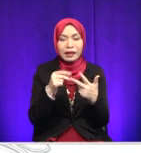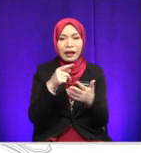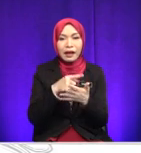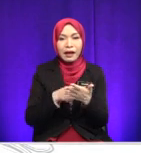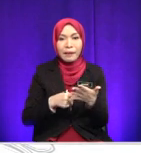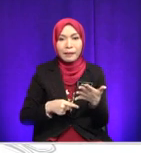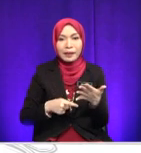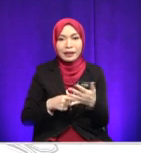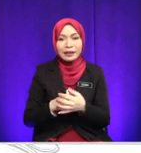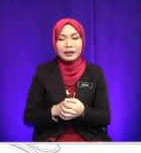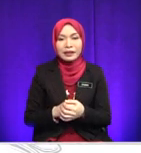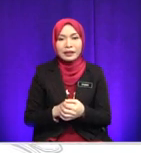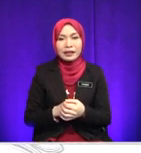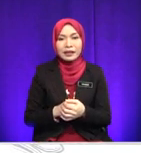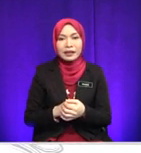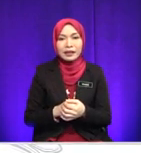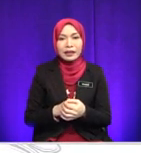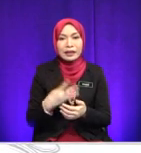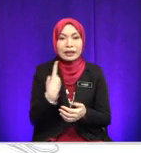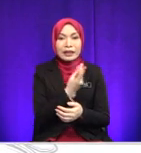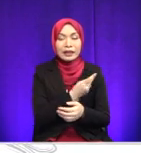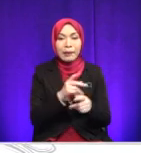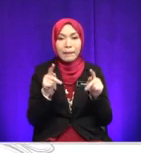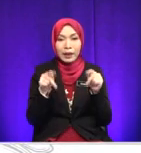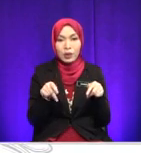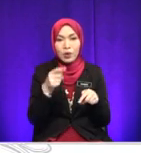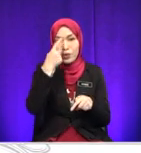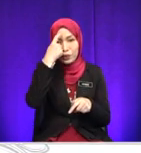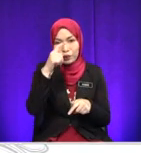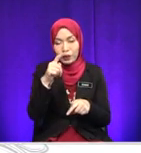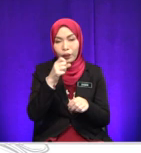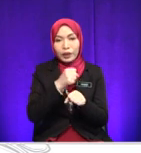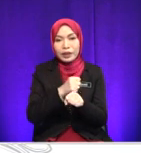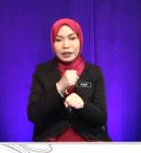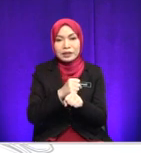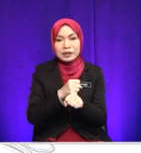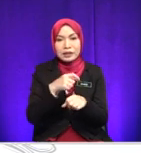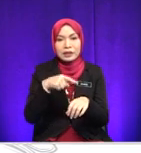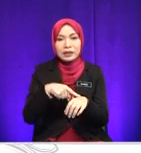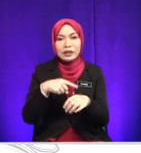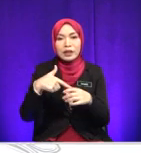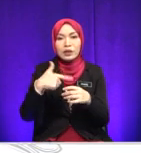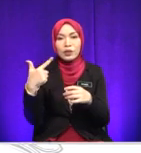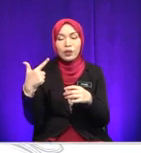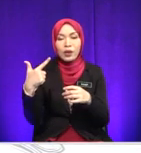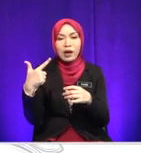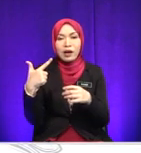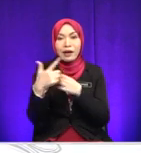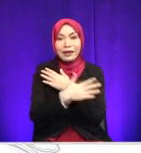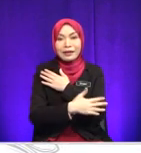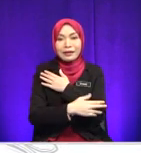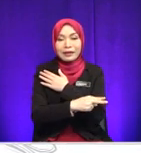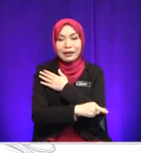apakah kelayakan yang diperlukan untuk bekerja di Kementerian Luar Negeri? Wow, apakah